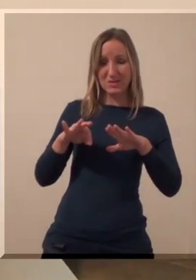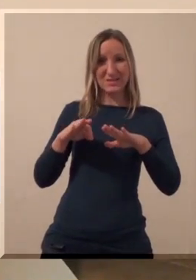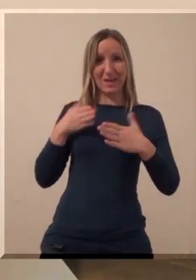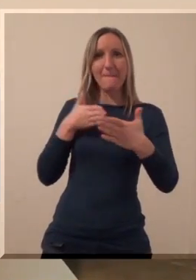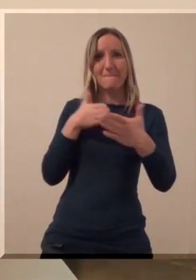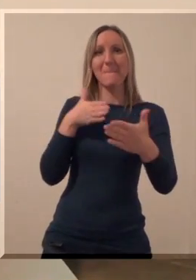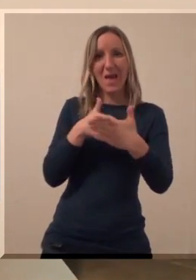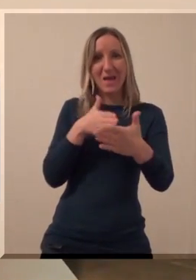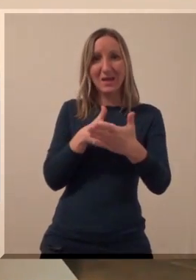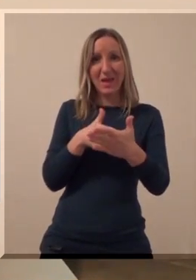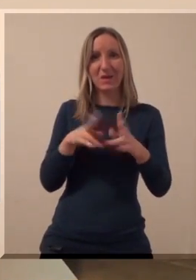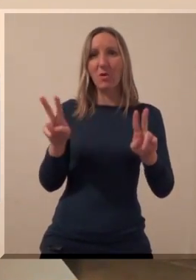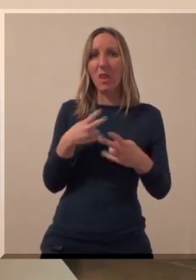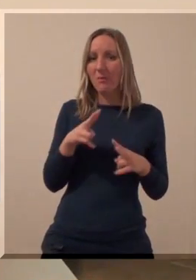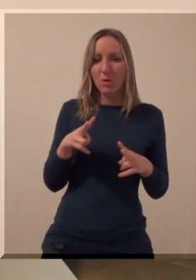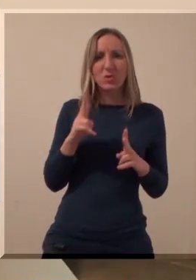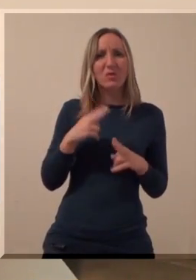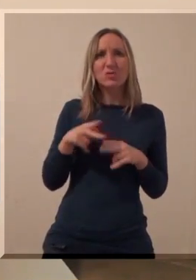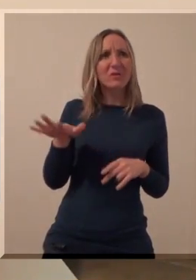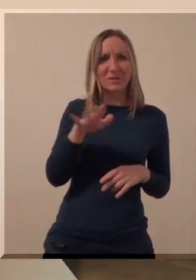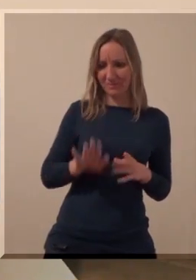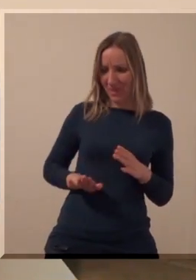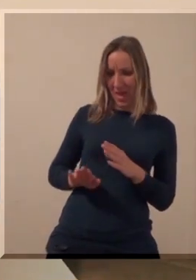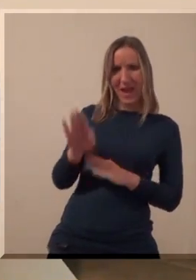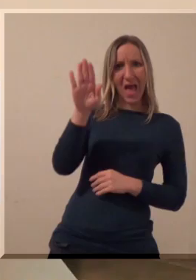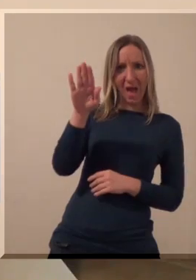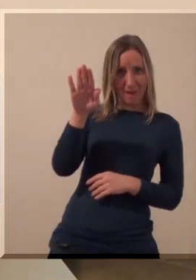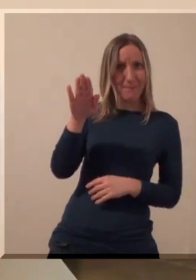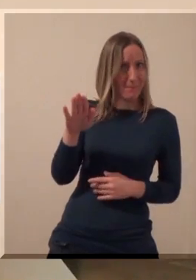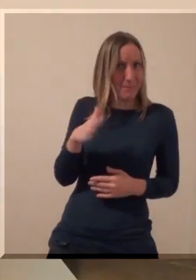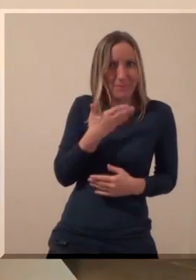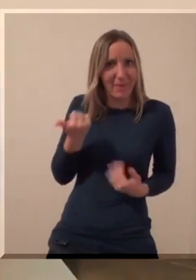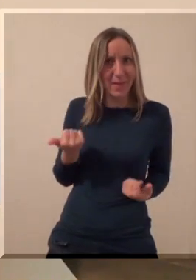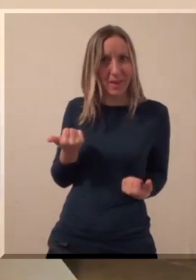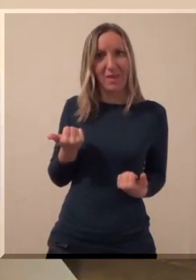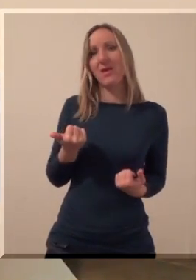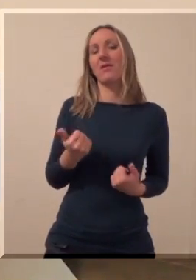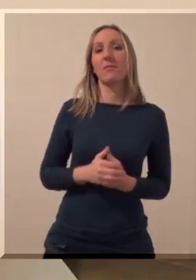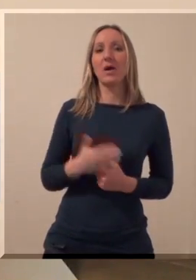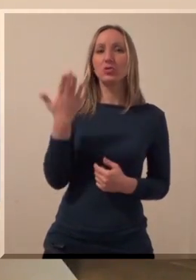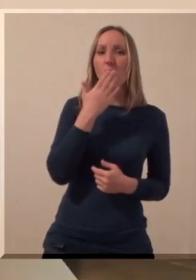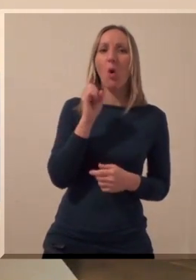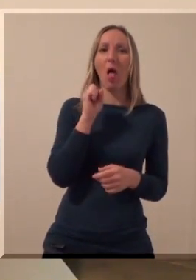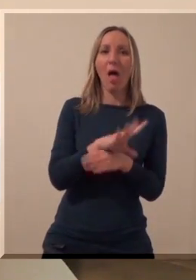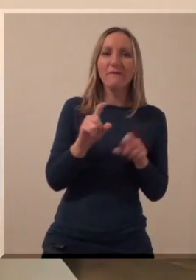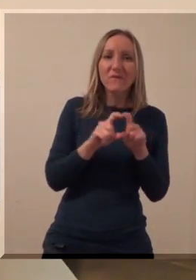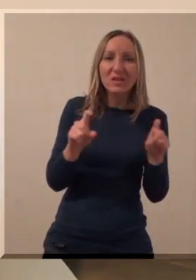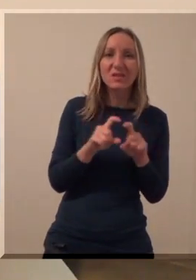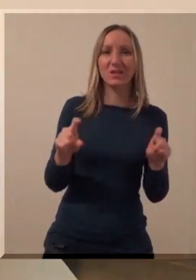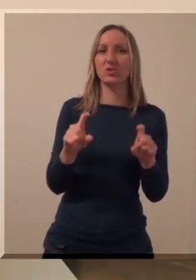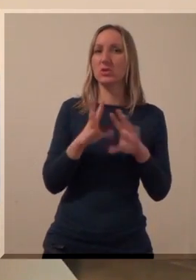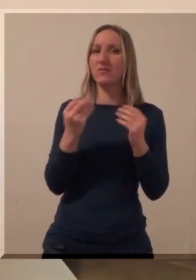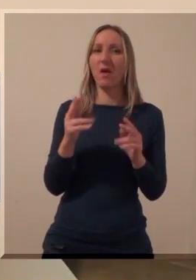barijere, jer zbog nepostojanja ovih rampi i ostaloga, škole, vrtići,